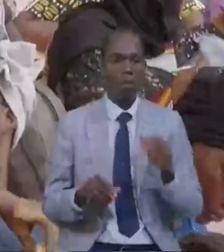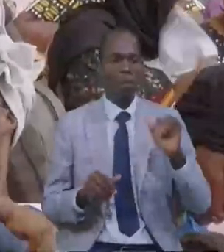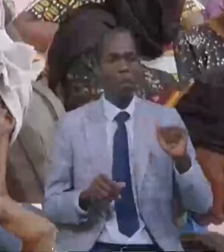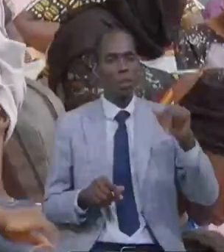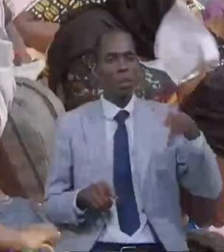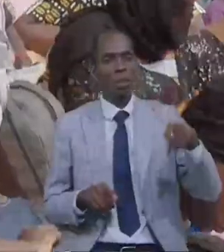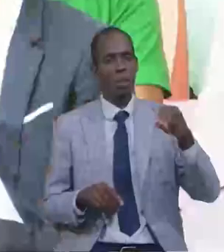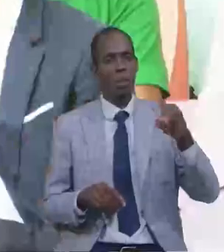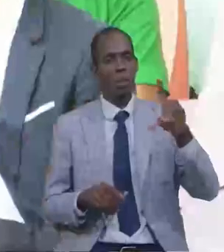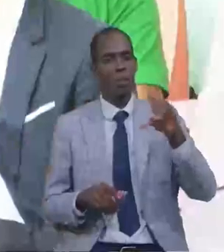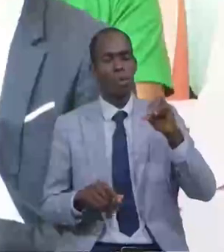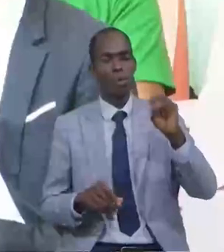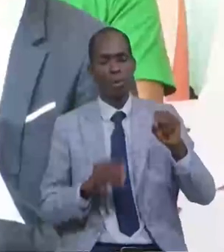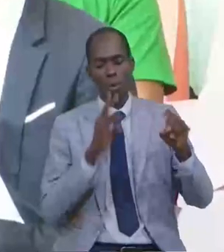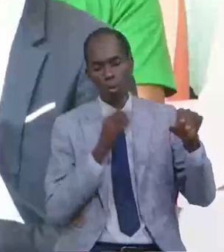fait croître.